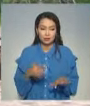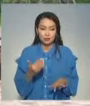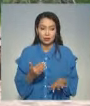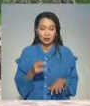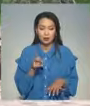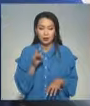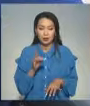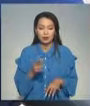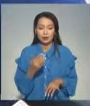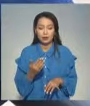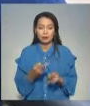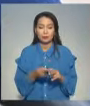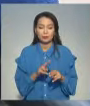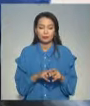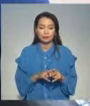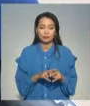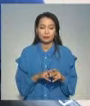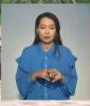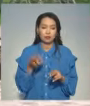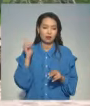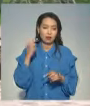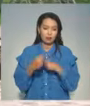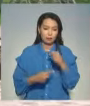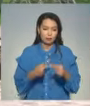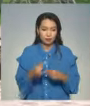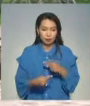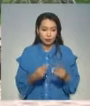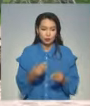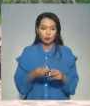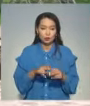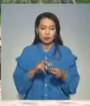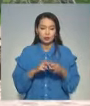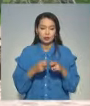кейбір жерлер жекеге айналып келген екен. Бұл мәселе бойынша біздер